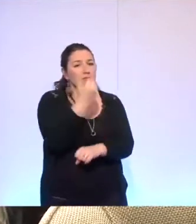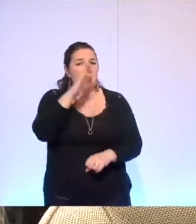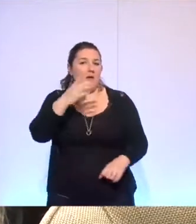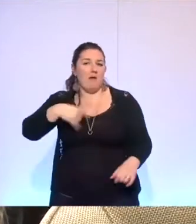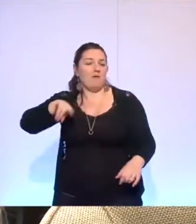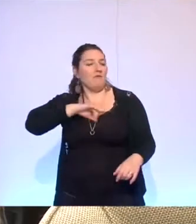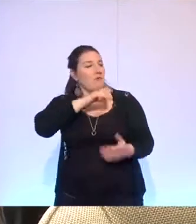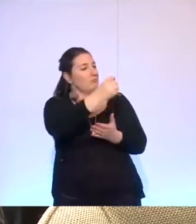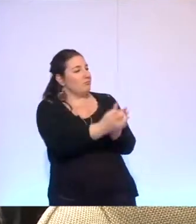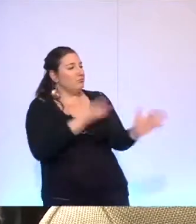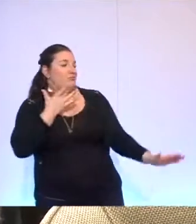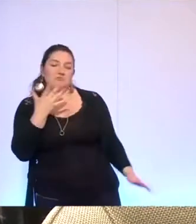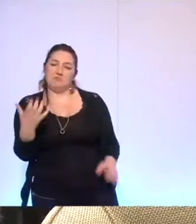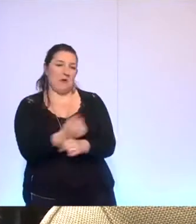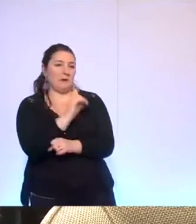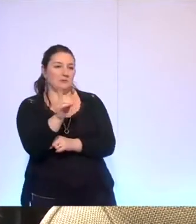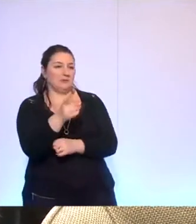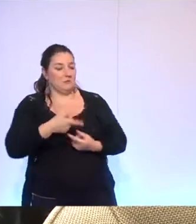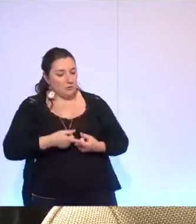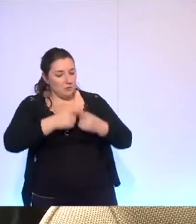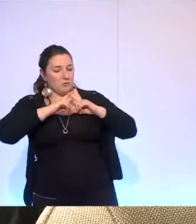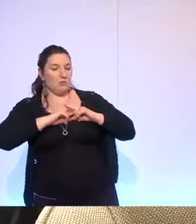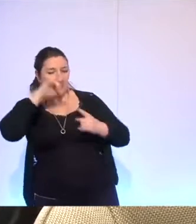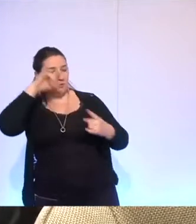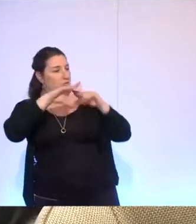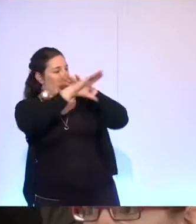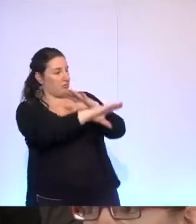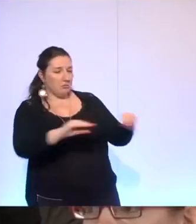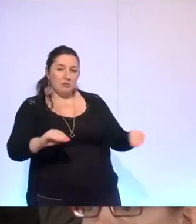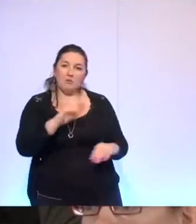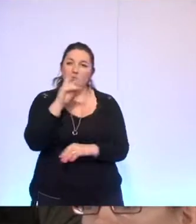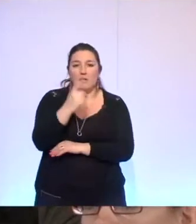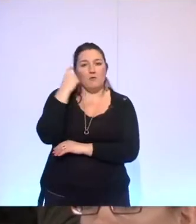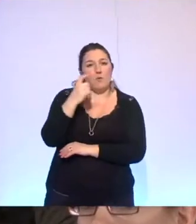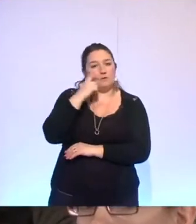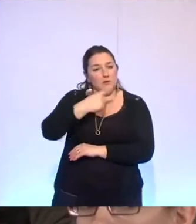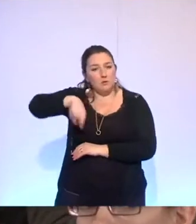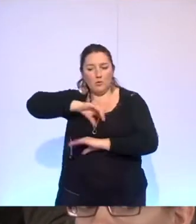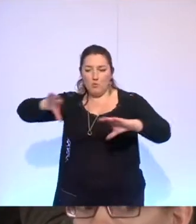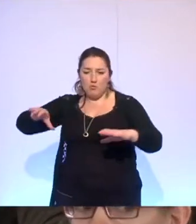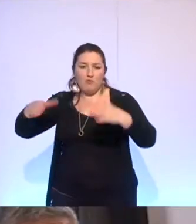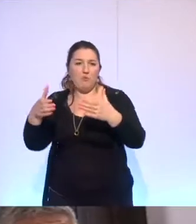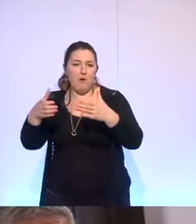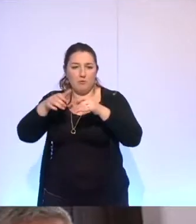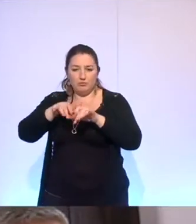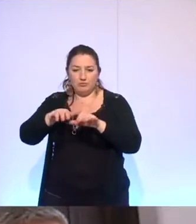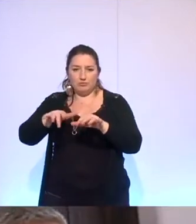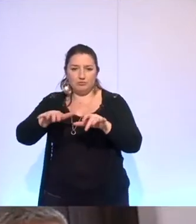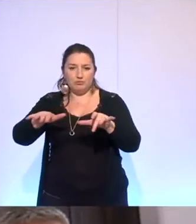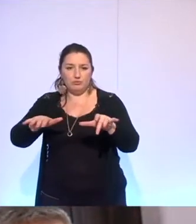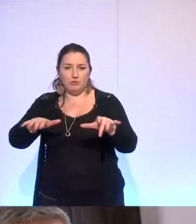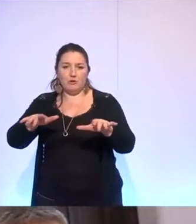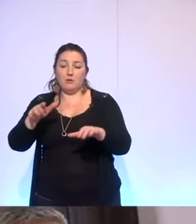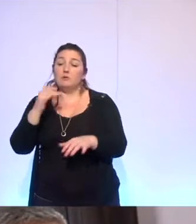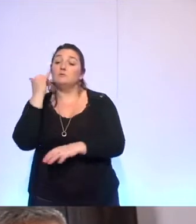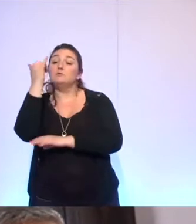suis convaincue pour vous rassurer, que vous pourrez constater à nouveau la progression de notre mouvement dans l'opinion d'ici le 25 mai prochain